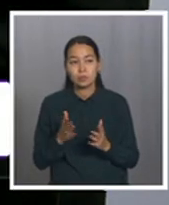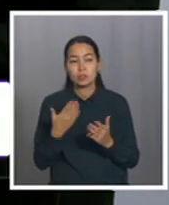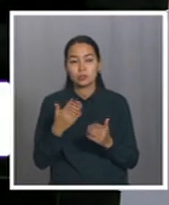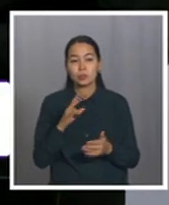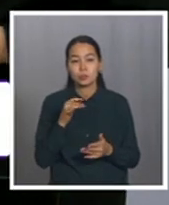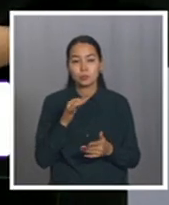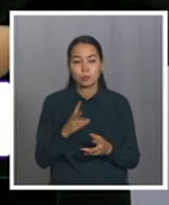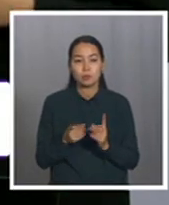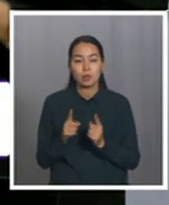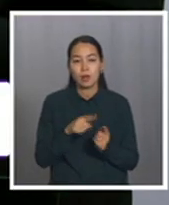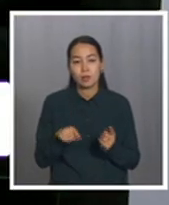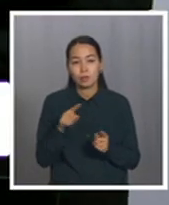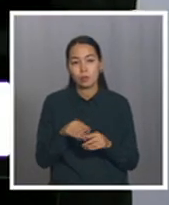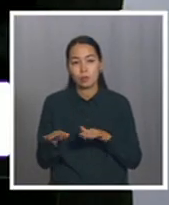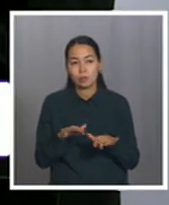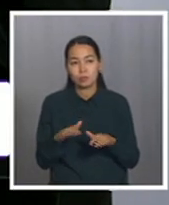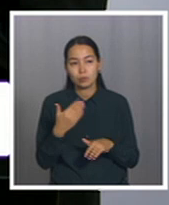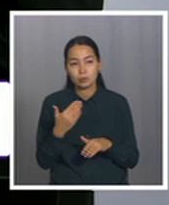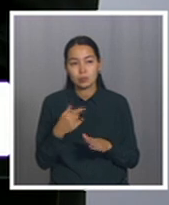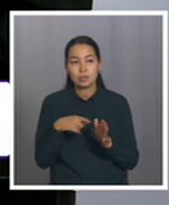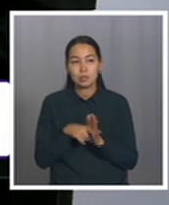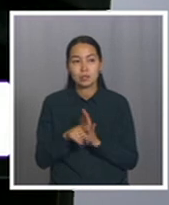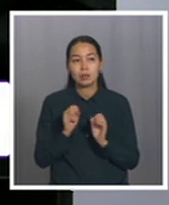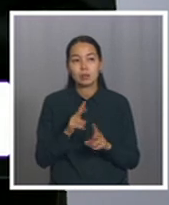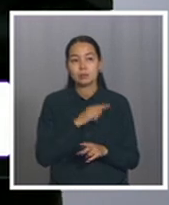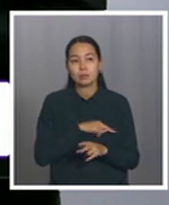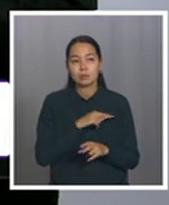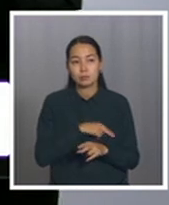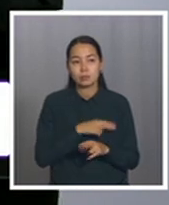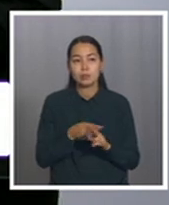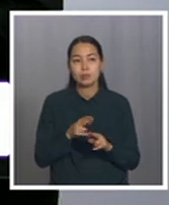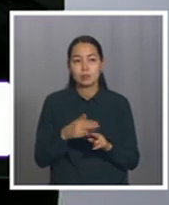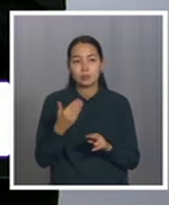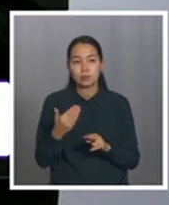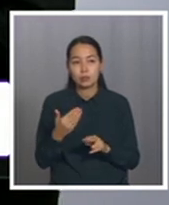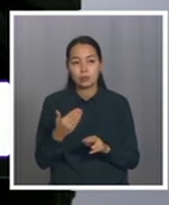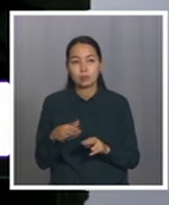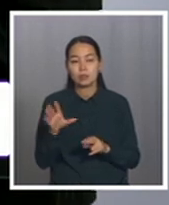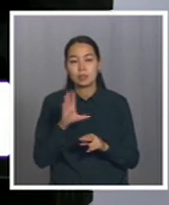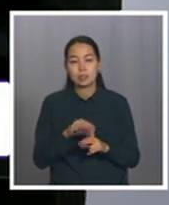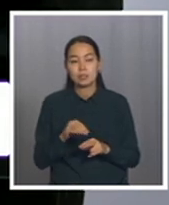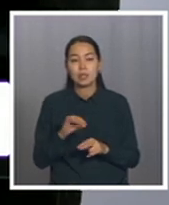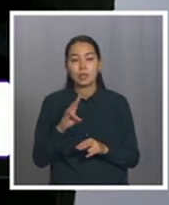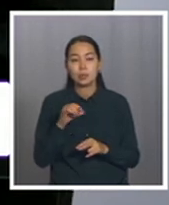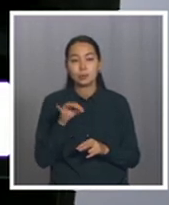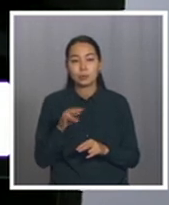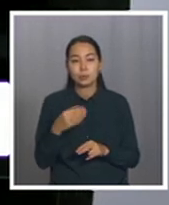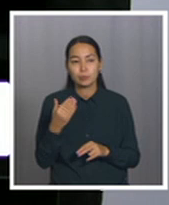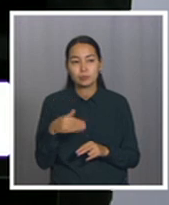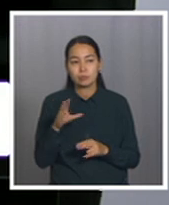айналмалы қозғалысын импульс түріндегі екінші заңын қарастырып көрейік. Алдымен ол үшін ілгерілемелі қозғалыстағы Ньютонның екінші заңын еске